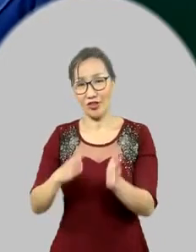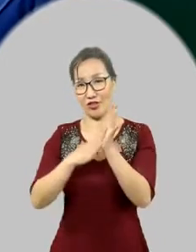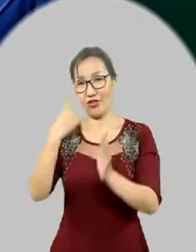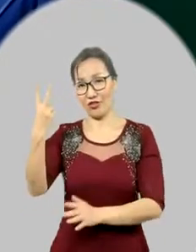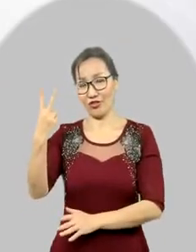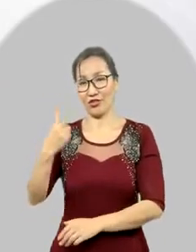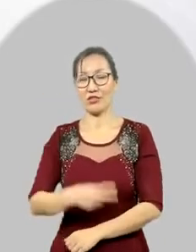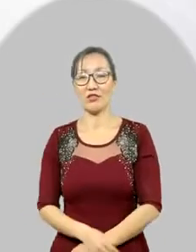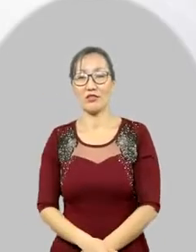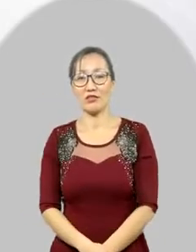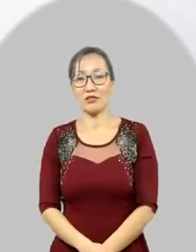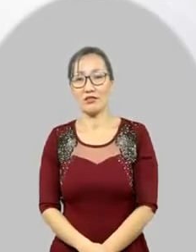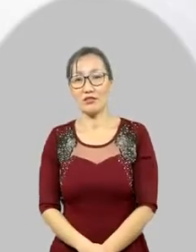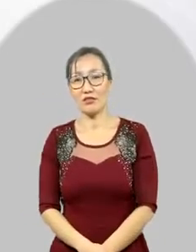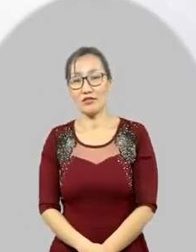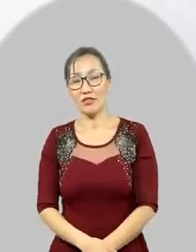92,